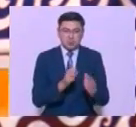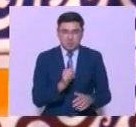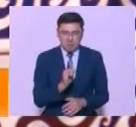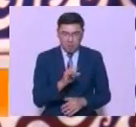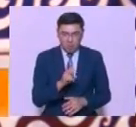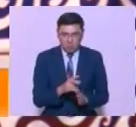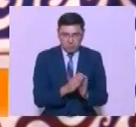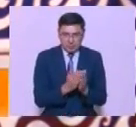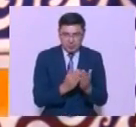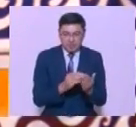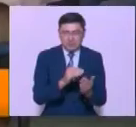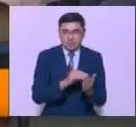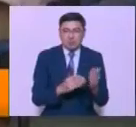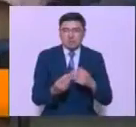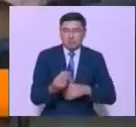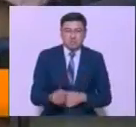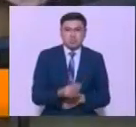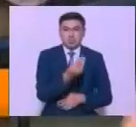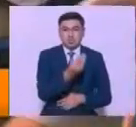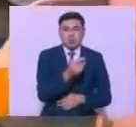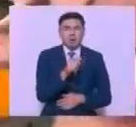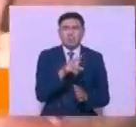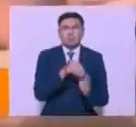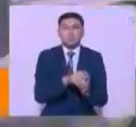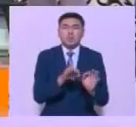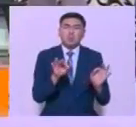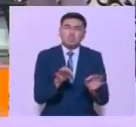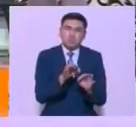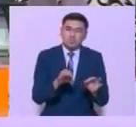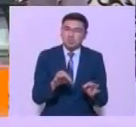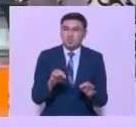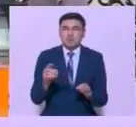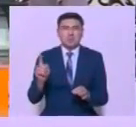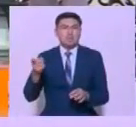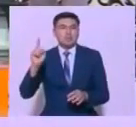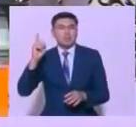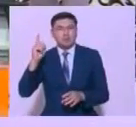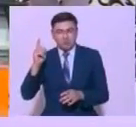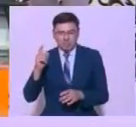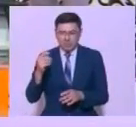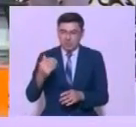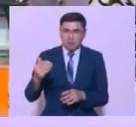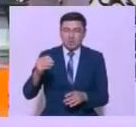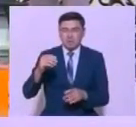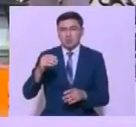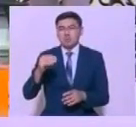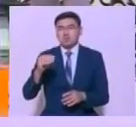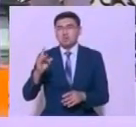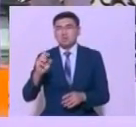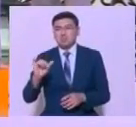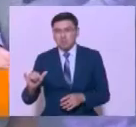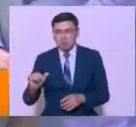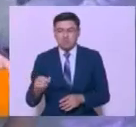жиров который собрал музыкальные композиции воспевающие подвиги предков в том числе произведение знаменитых жира таких